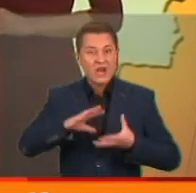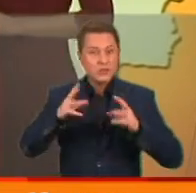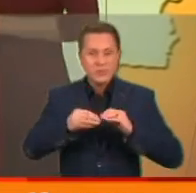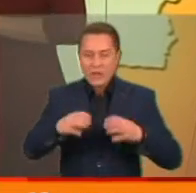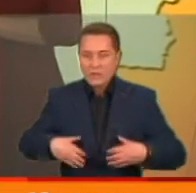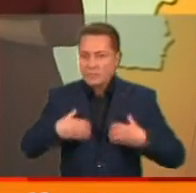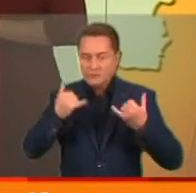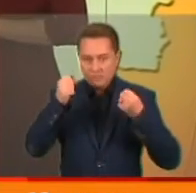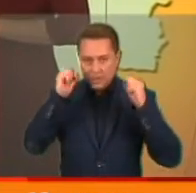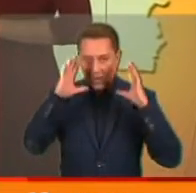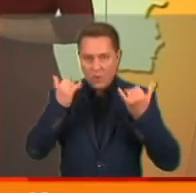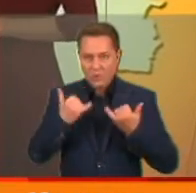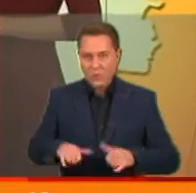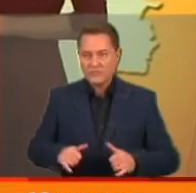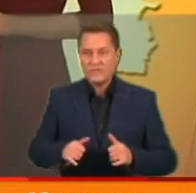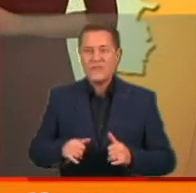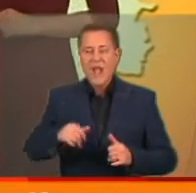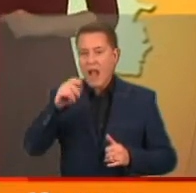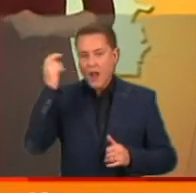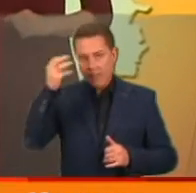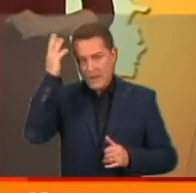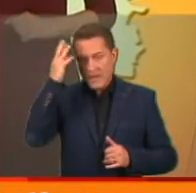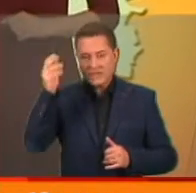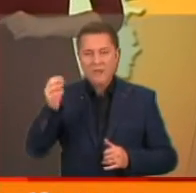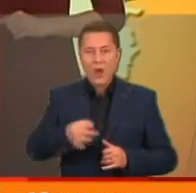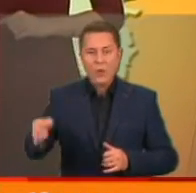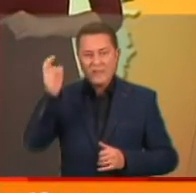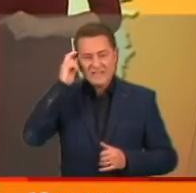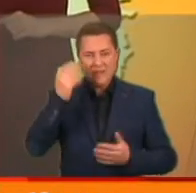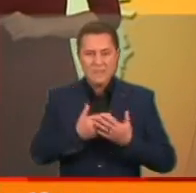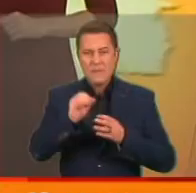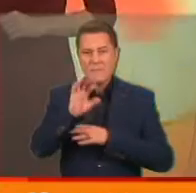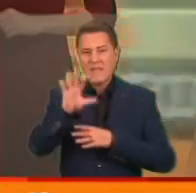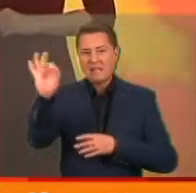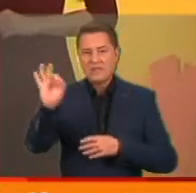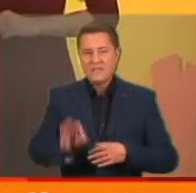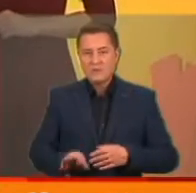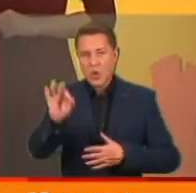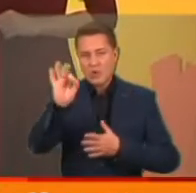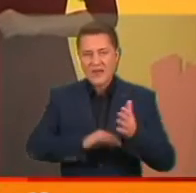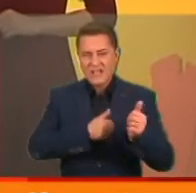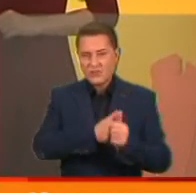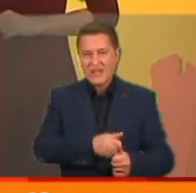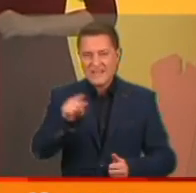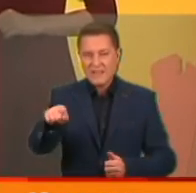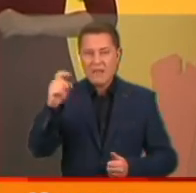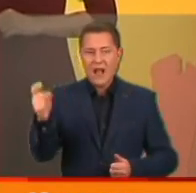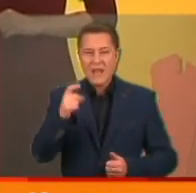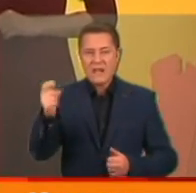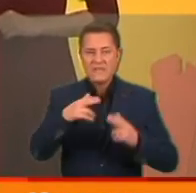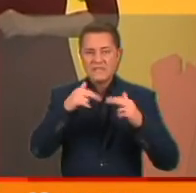приголомшили. Найгірший показник по країні – Хмельницька область та Київ – біля 15%. Одразу за ними –